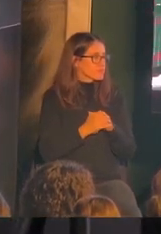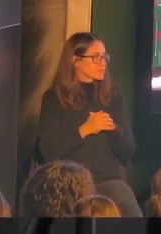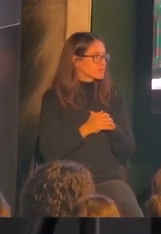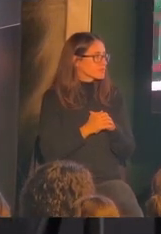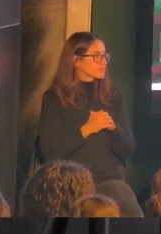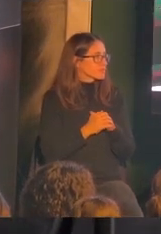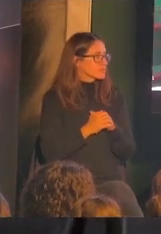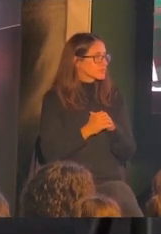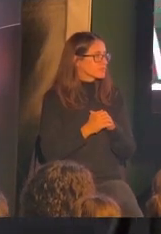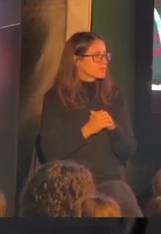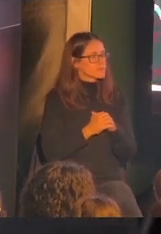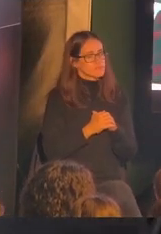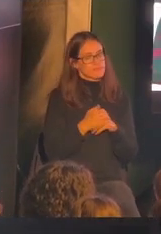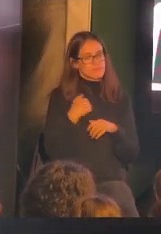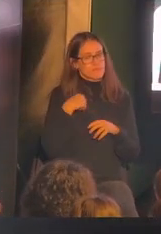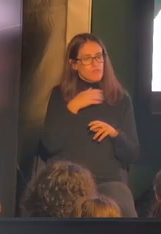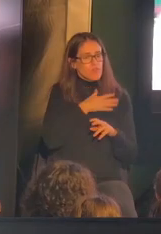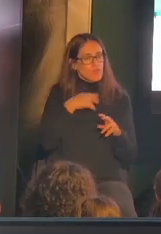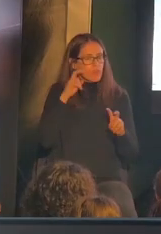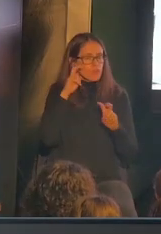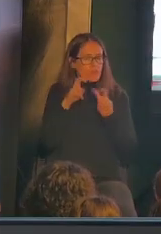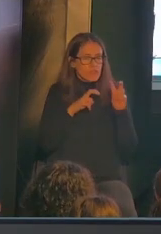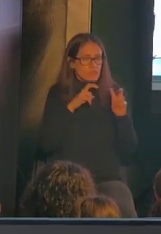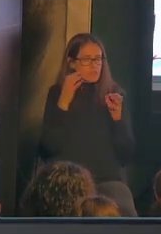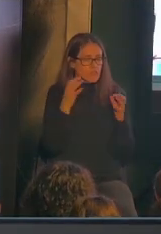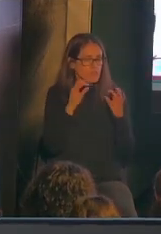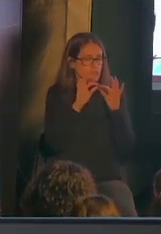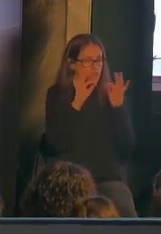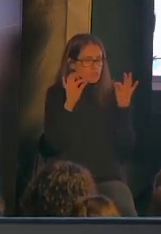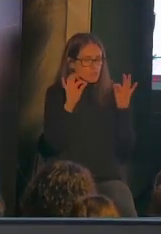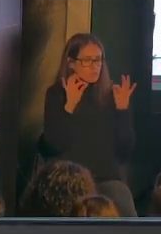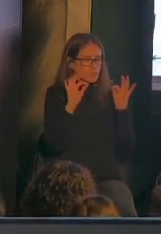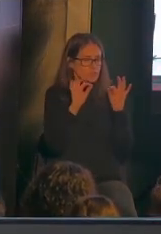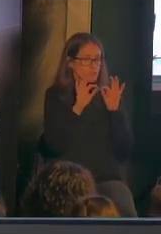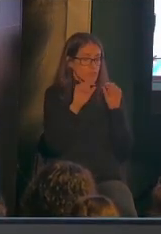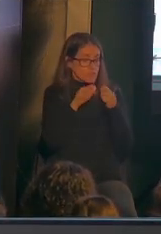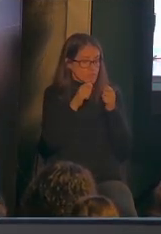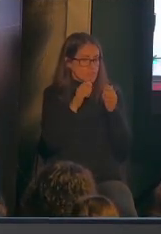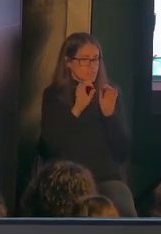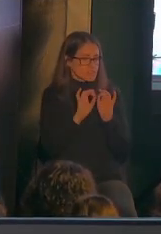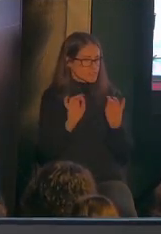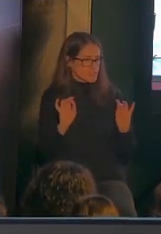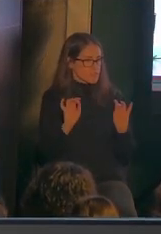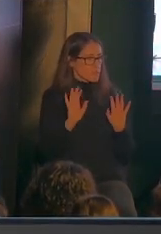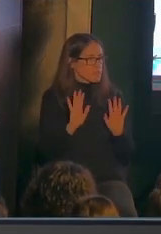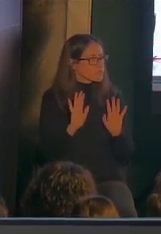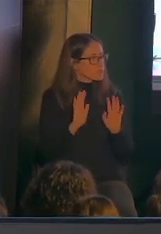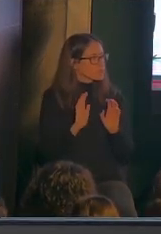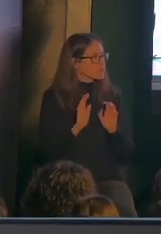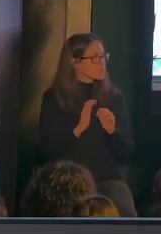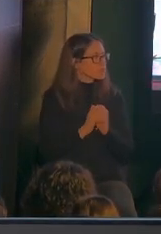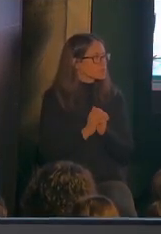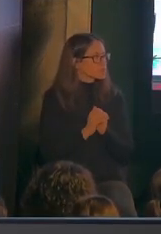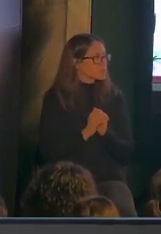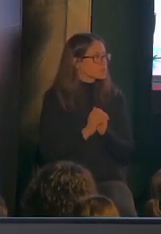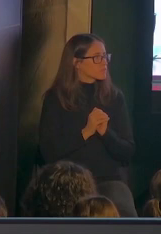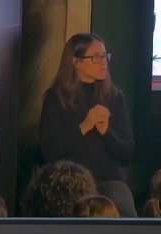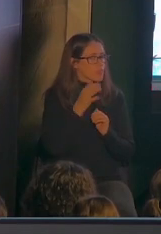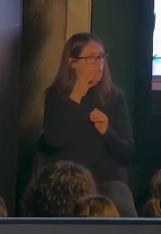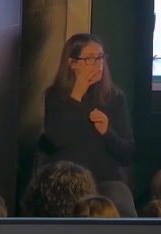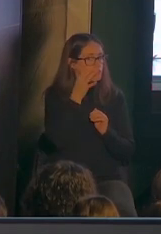és un cruixent que és bastant senzill, però bueno, que realment està